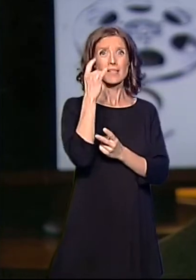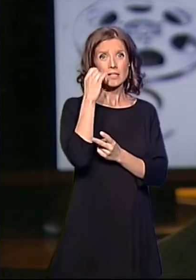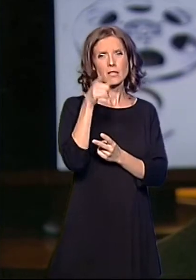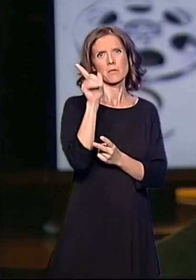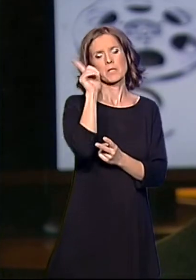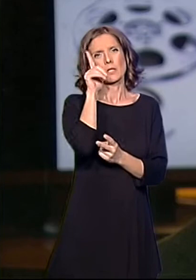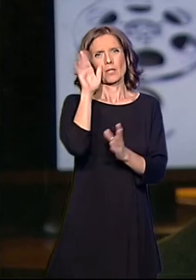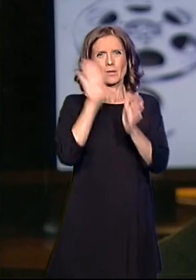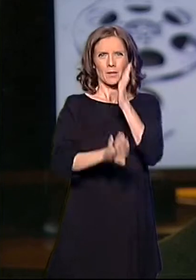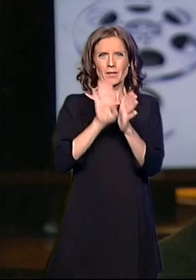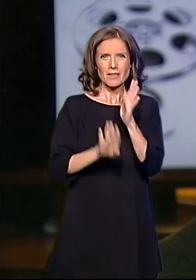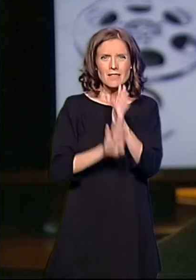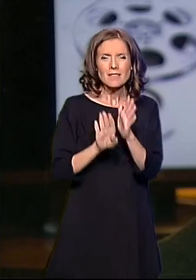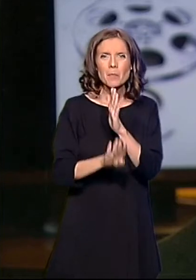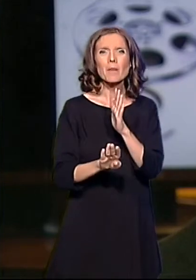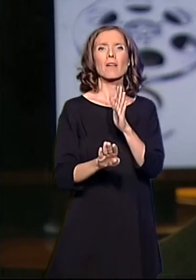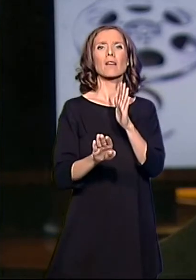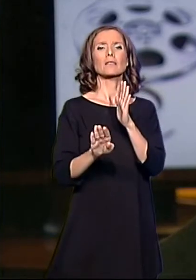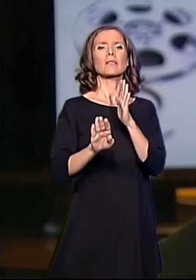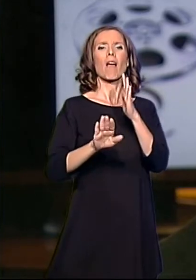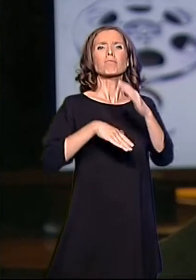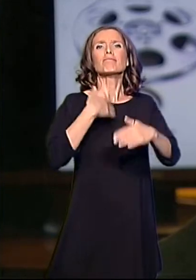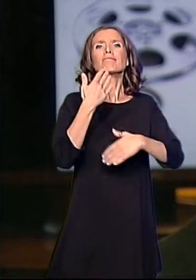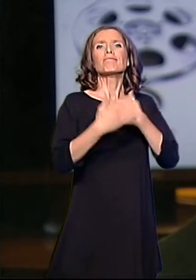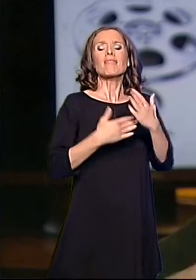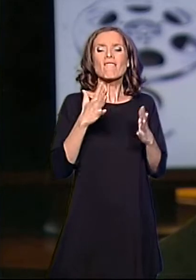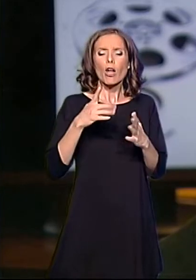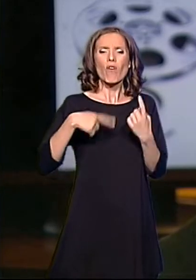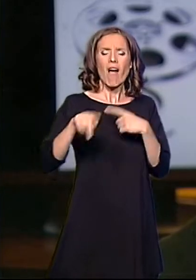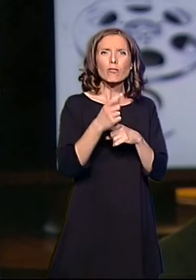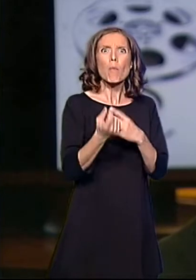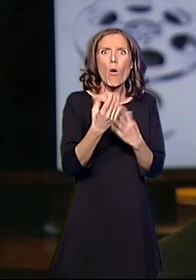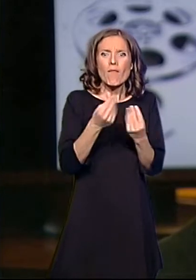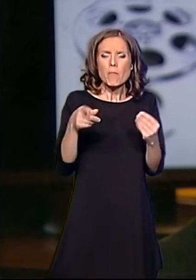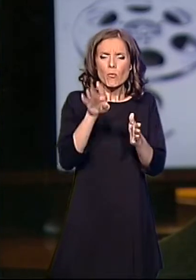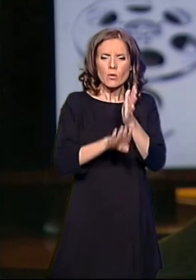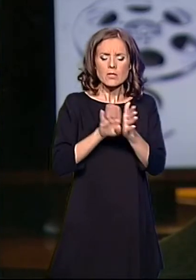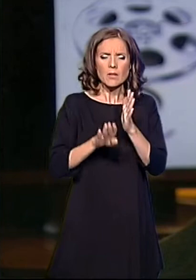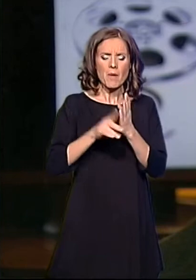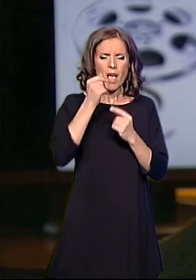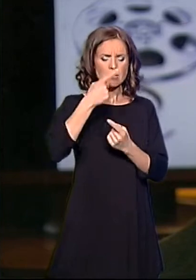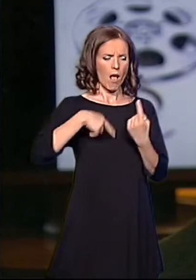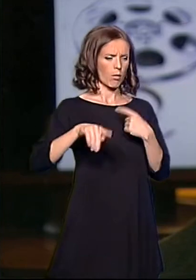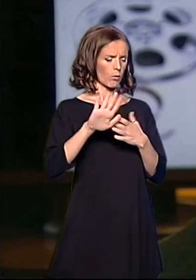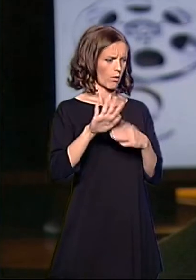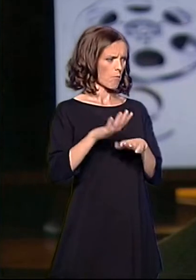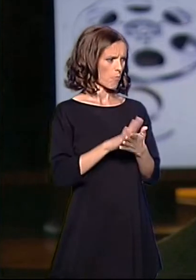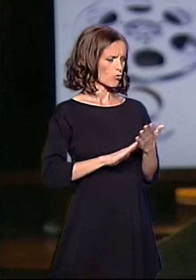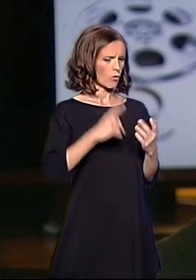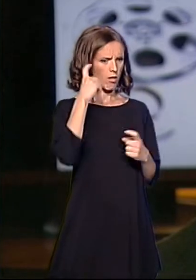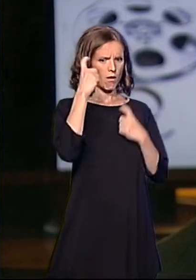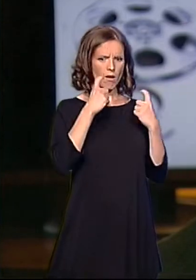oblici diskriminacije, verovatno iz te svesti i potrebe da se govori o tom